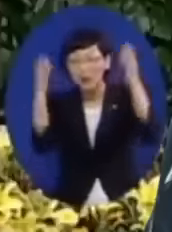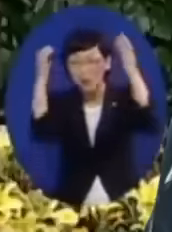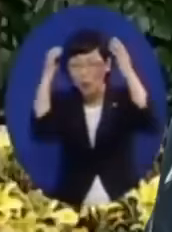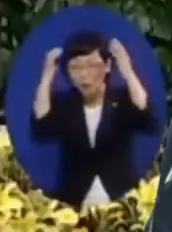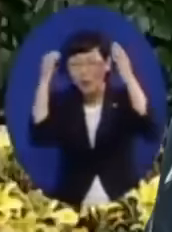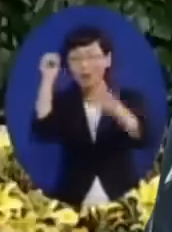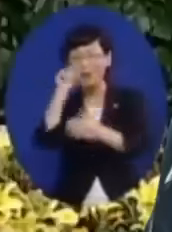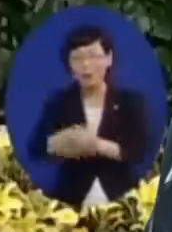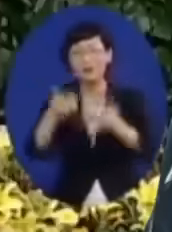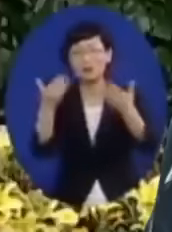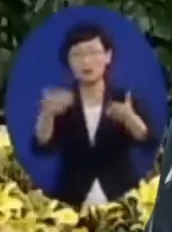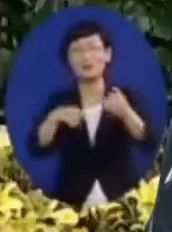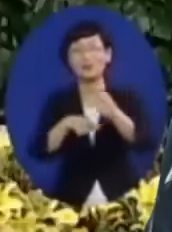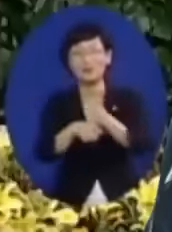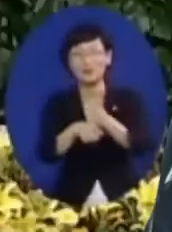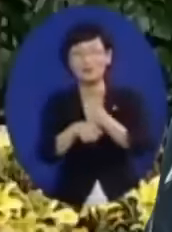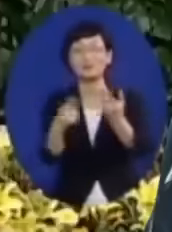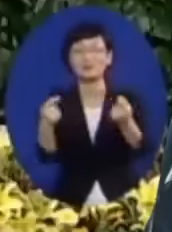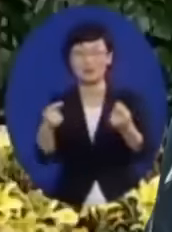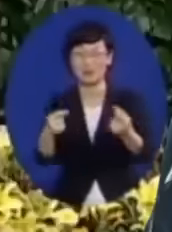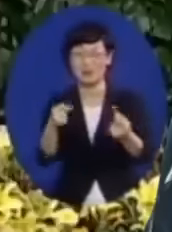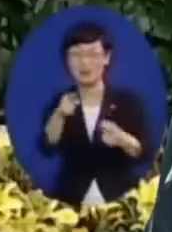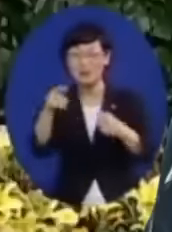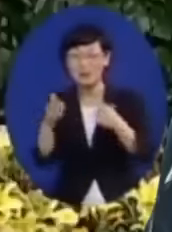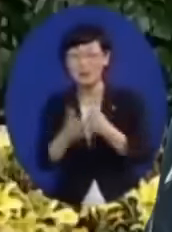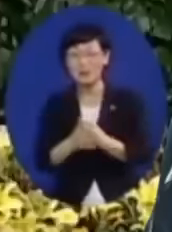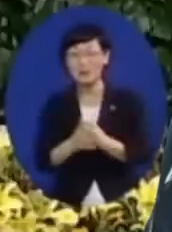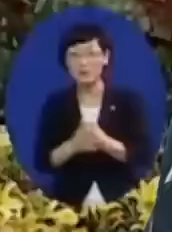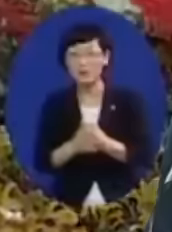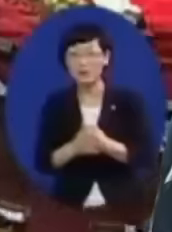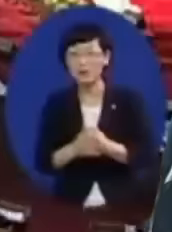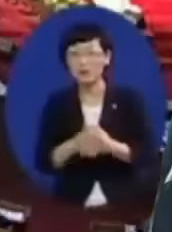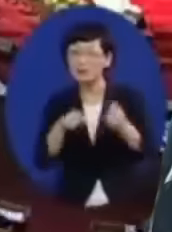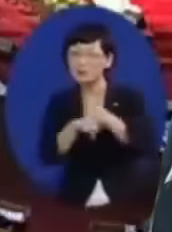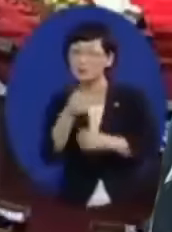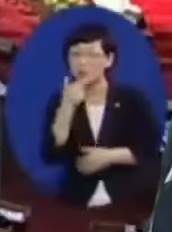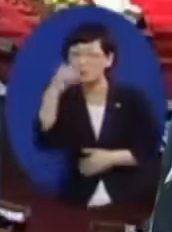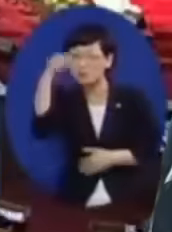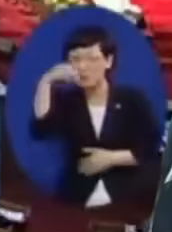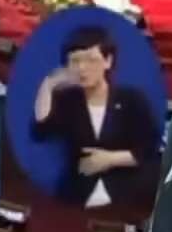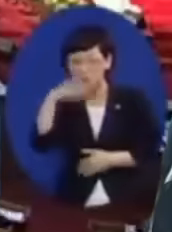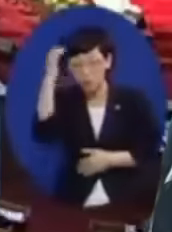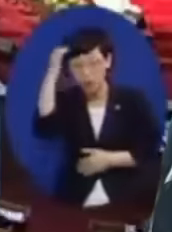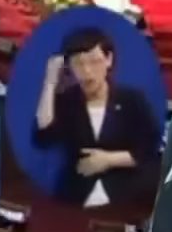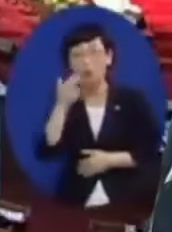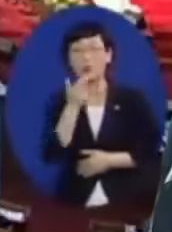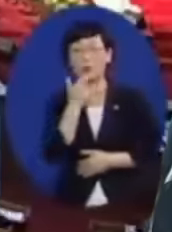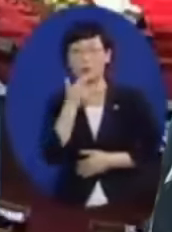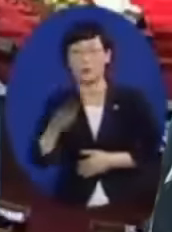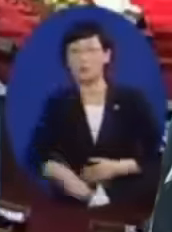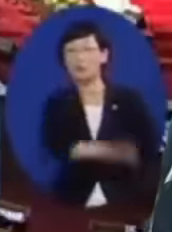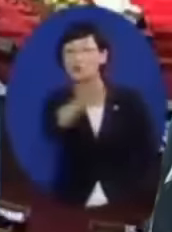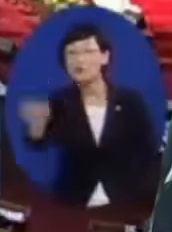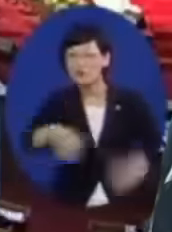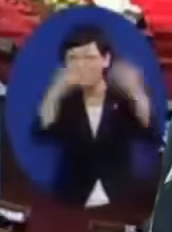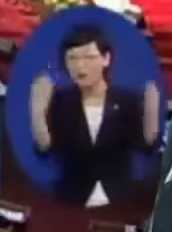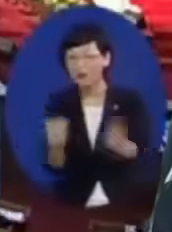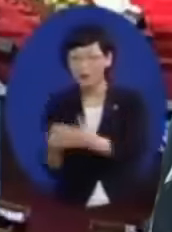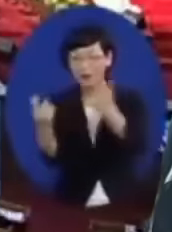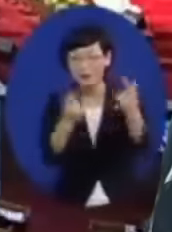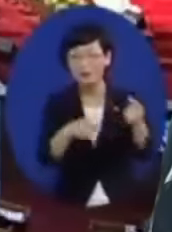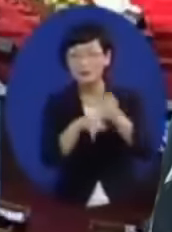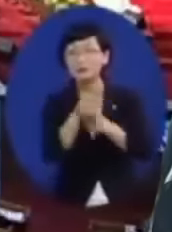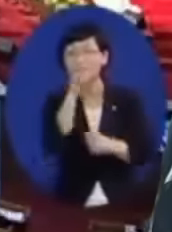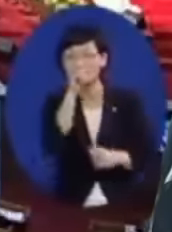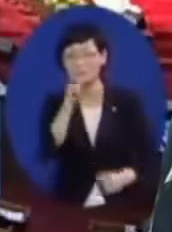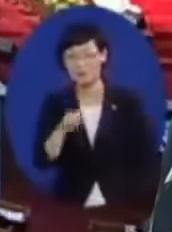통하게 하신다는 것입니다. 그러므로 의미 없는 고난은 없습니다. 우리에게 다 의미가 있는